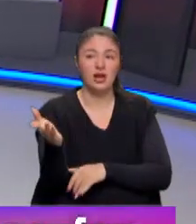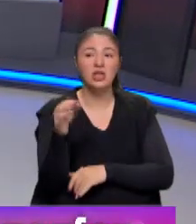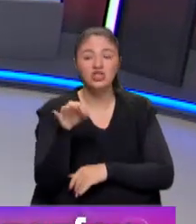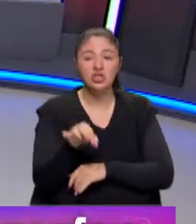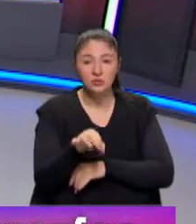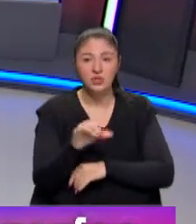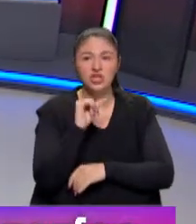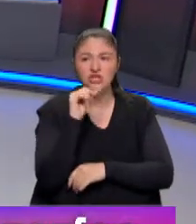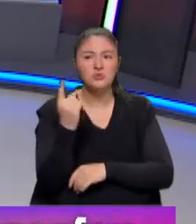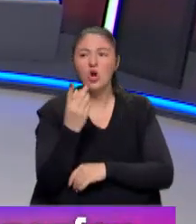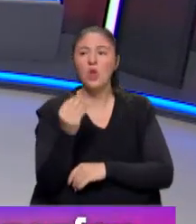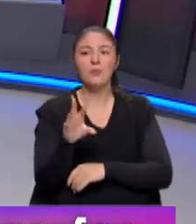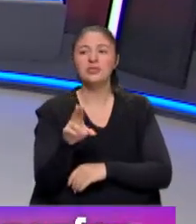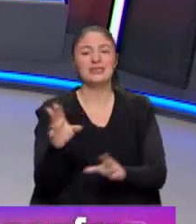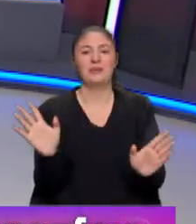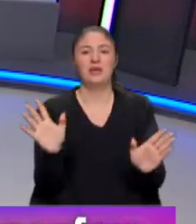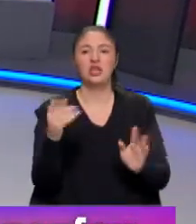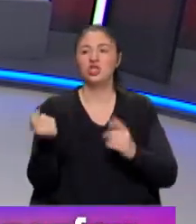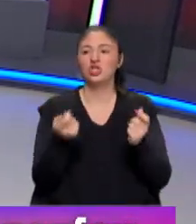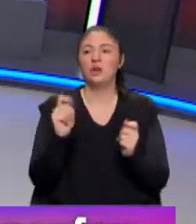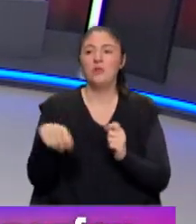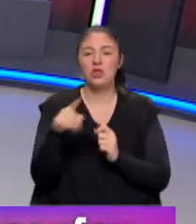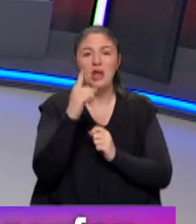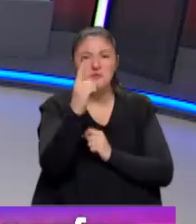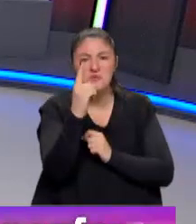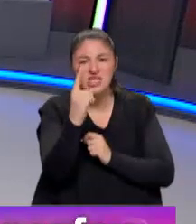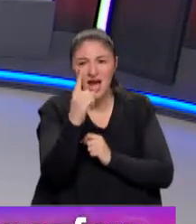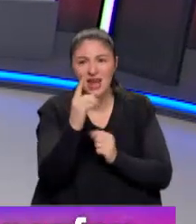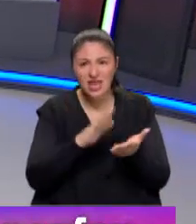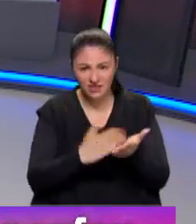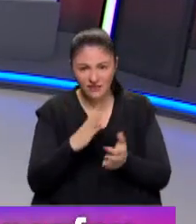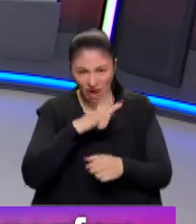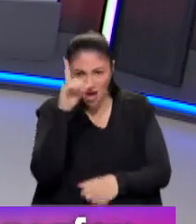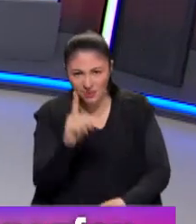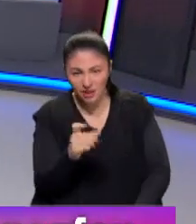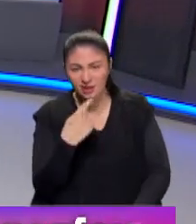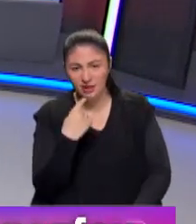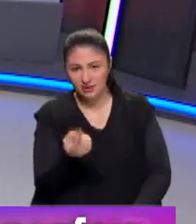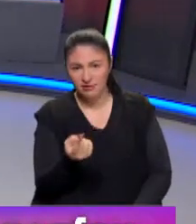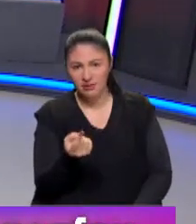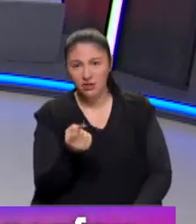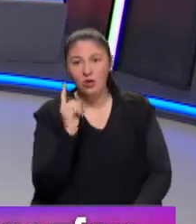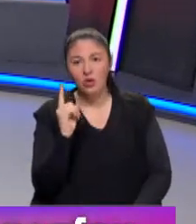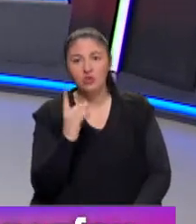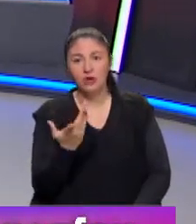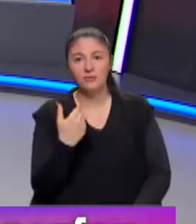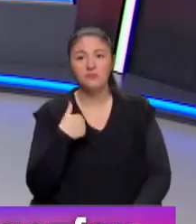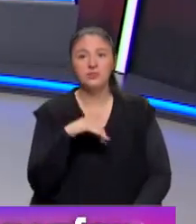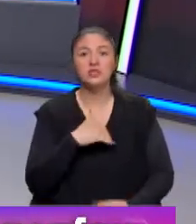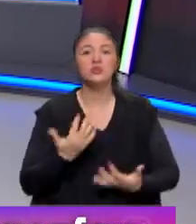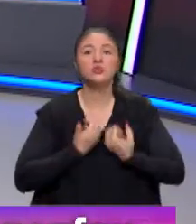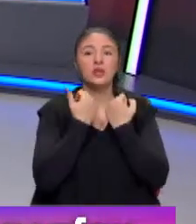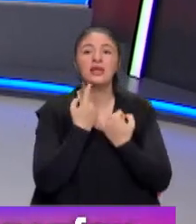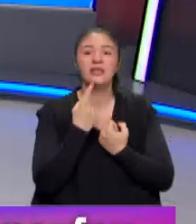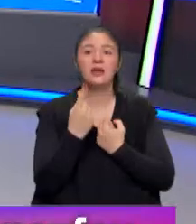Şimdi hiçbir şey olmamış gibi davranıyorlar. Bir tane istifa var mı dedi. Hocam bizi